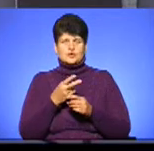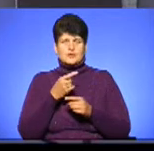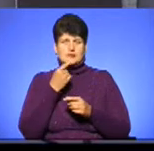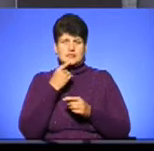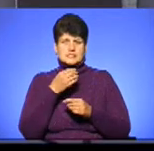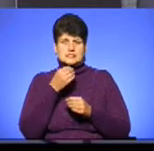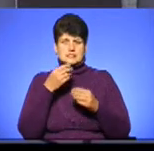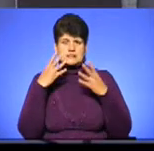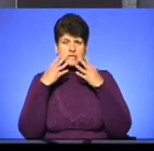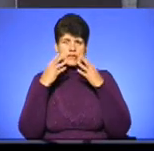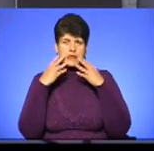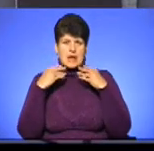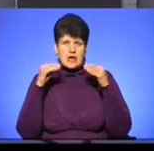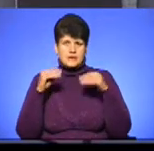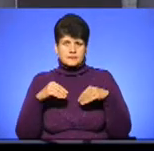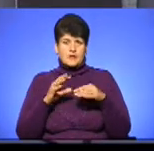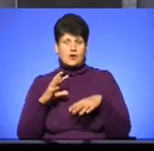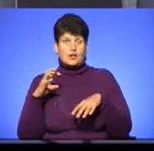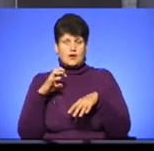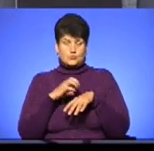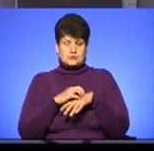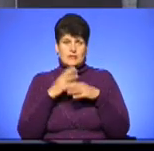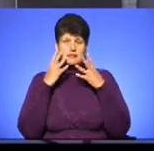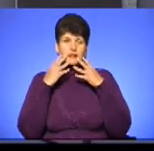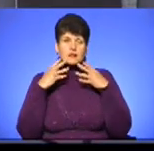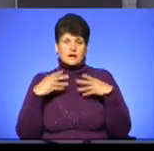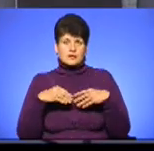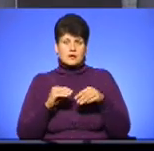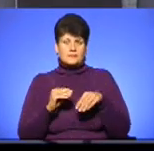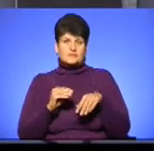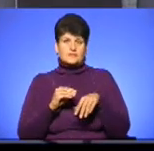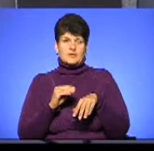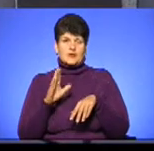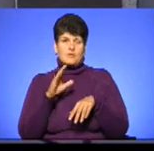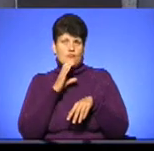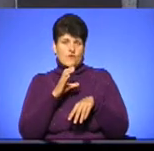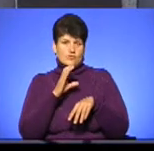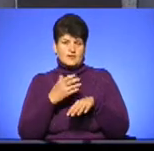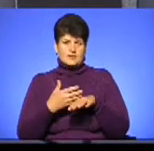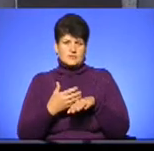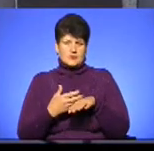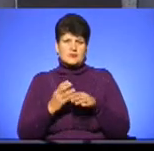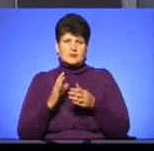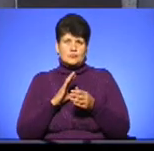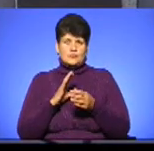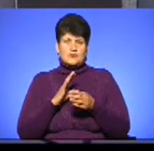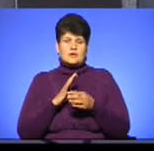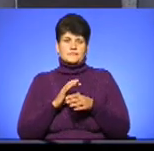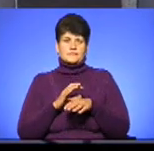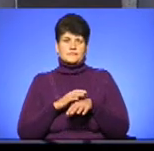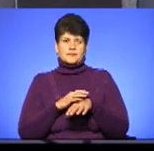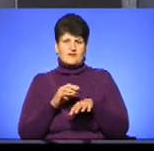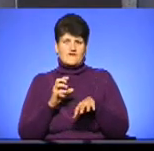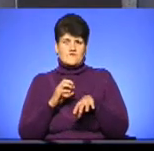І при покусі в рану попадає слина, а від лисиць, особливо від вовків, дуже містить багато вона віруса. І в рану,